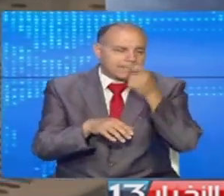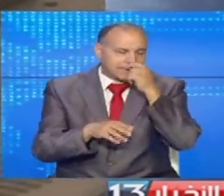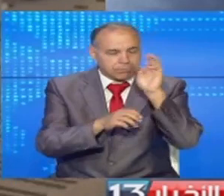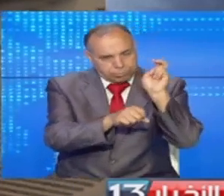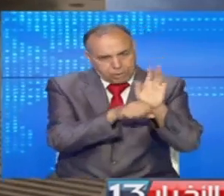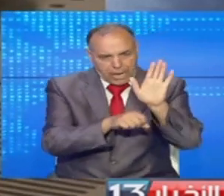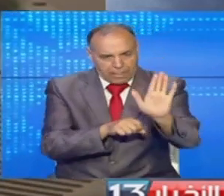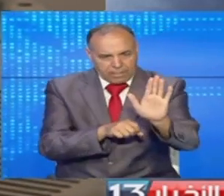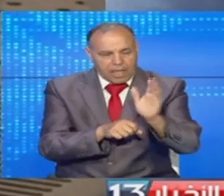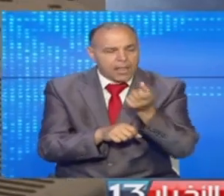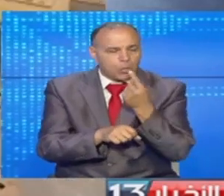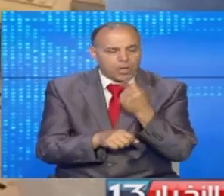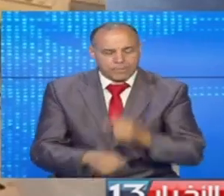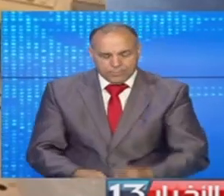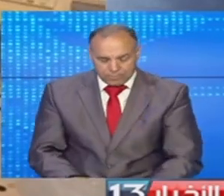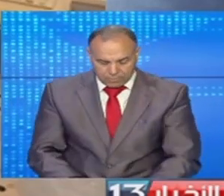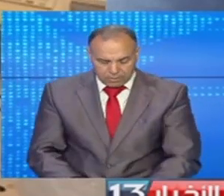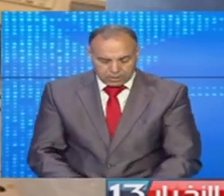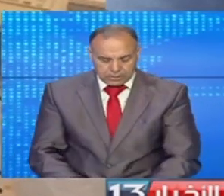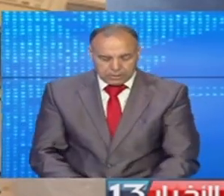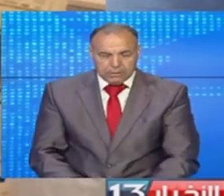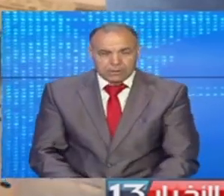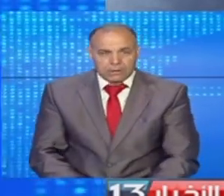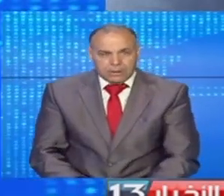المنستير لتلقي العلاج.